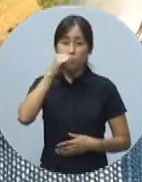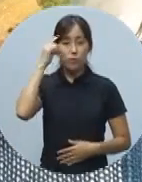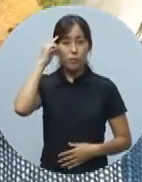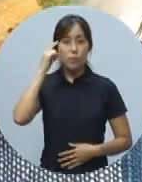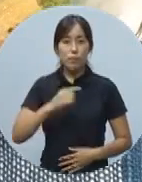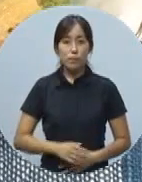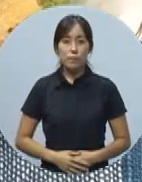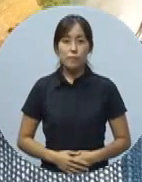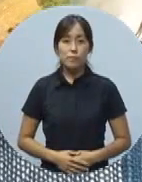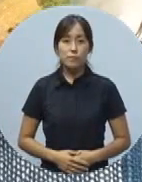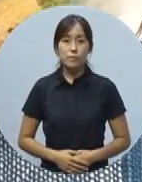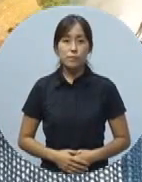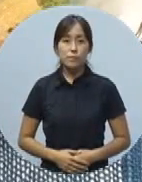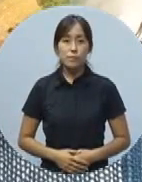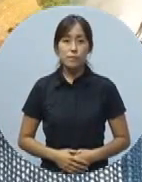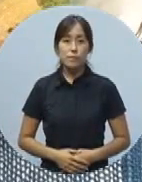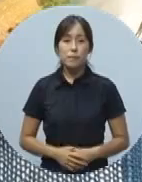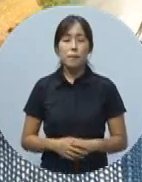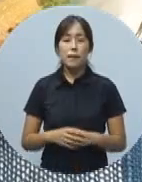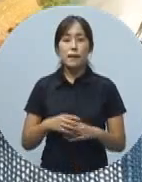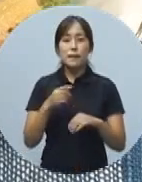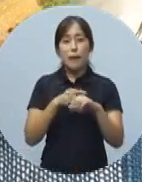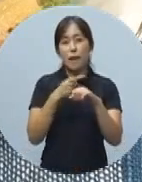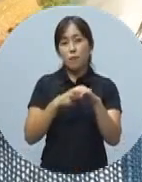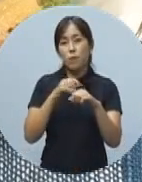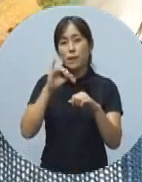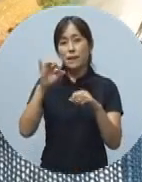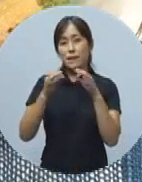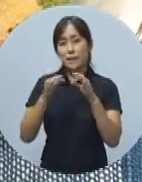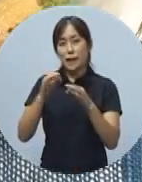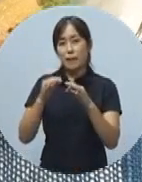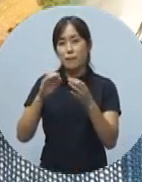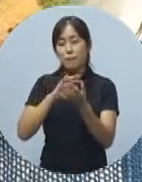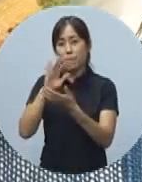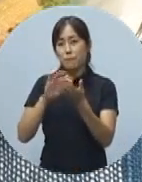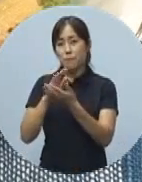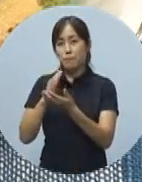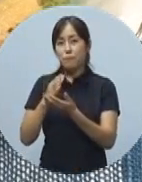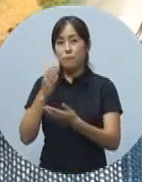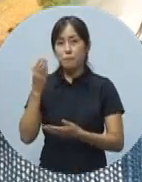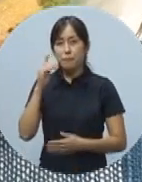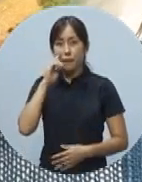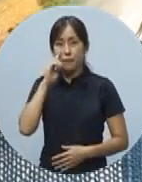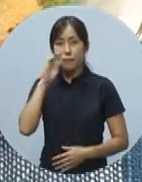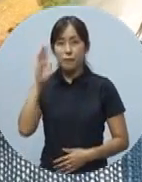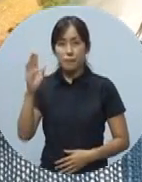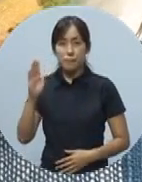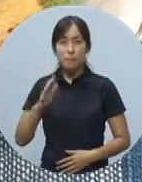います。 ジャガイモとインゲンの落花生あえ、ぜひお試しください。